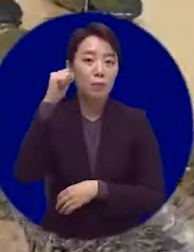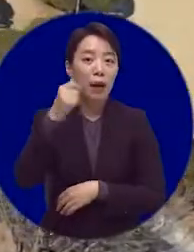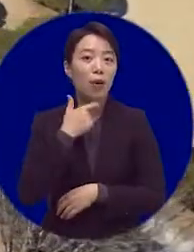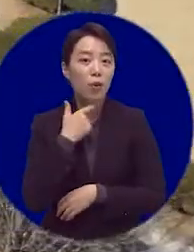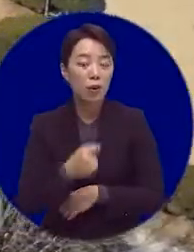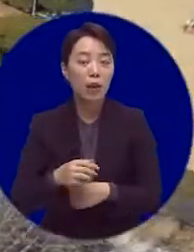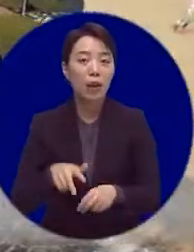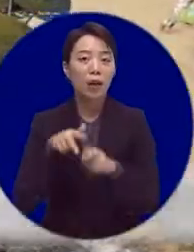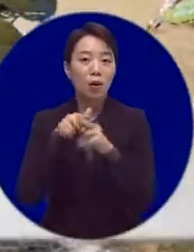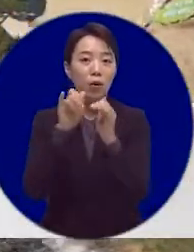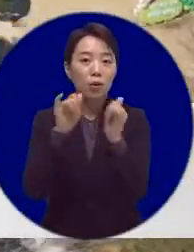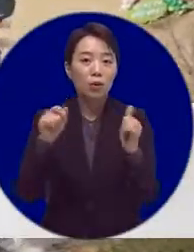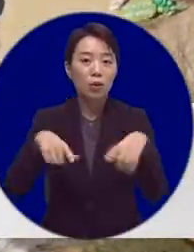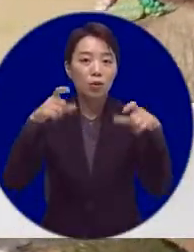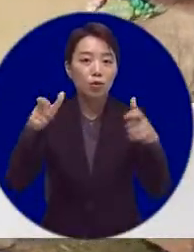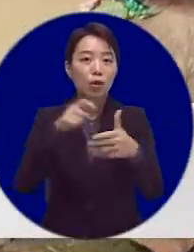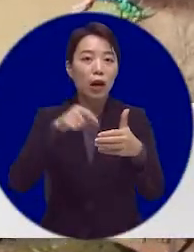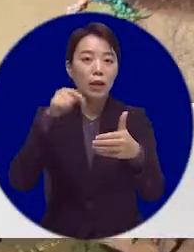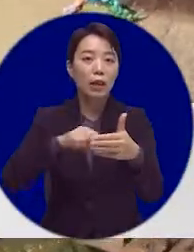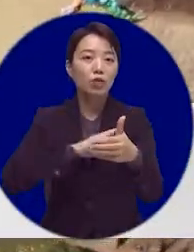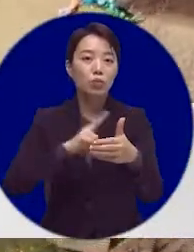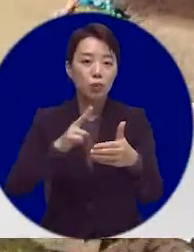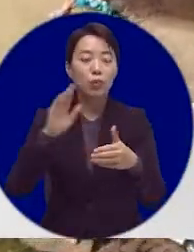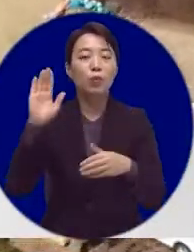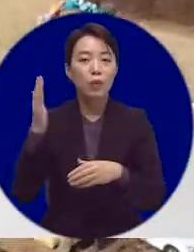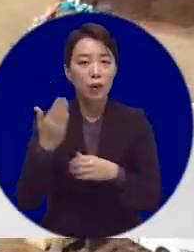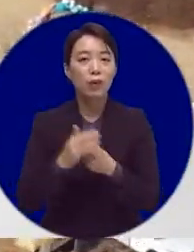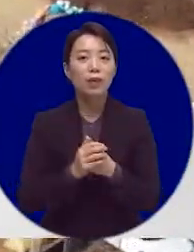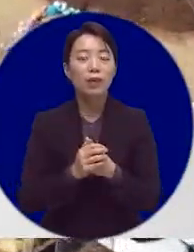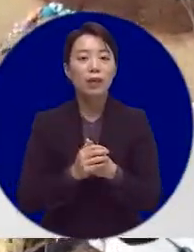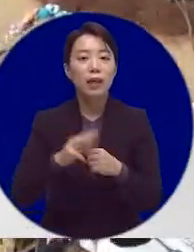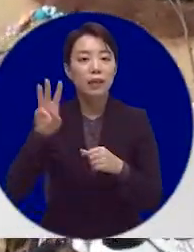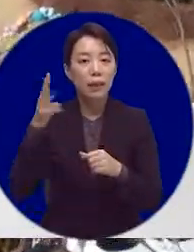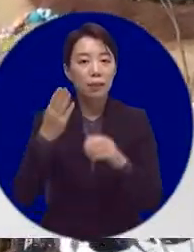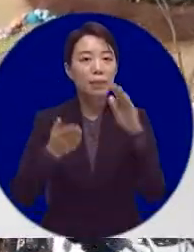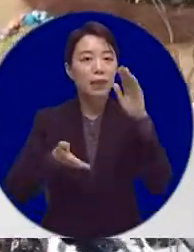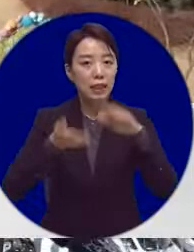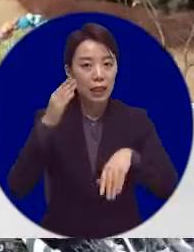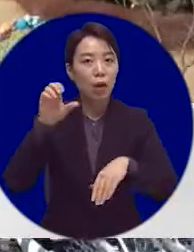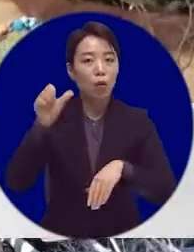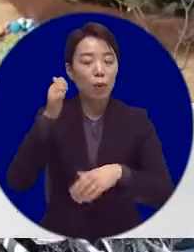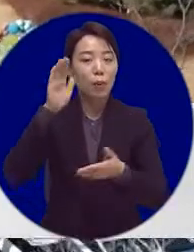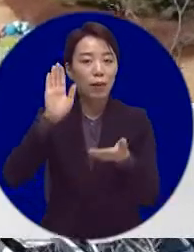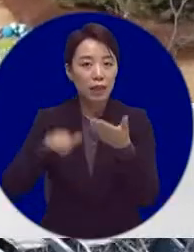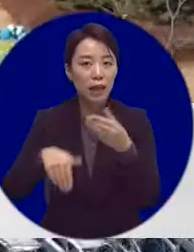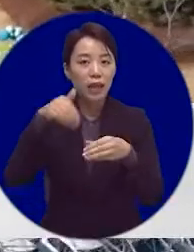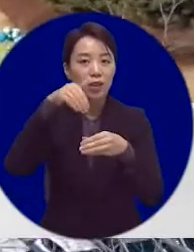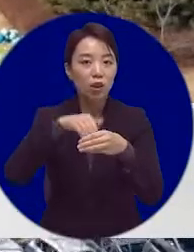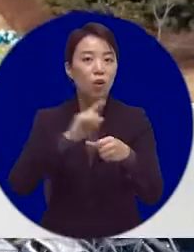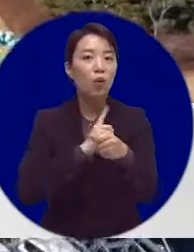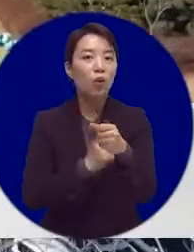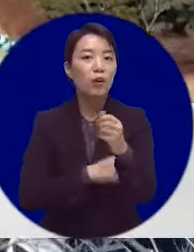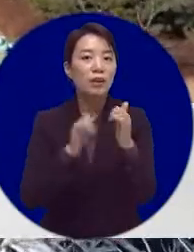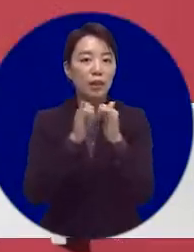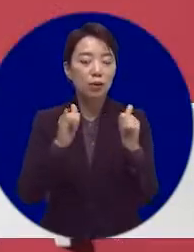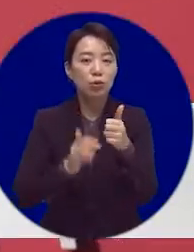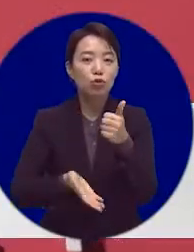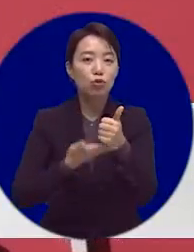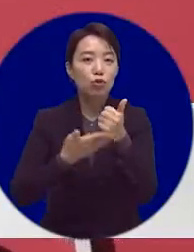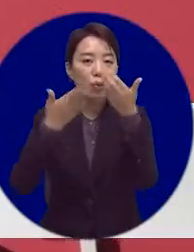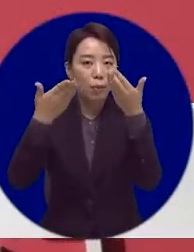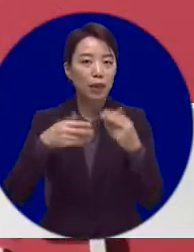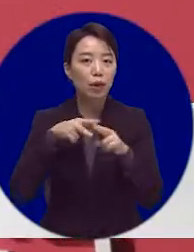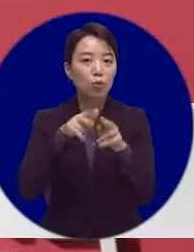출마하려는 사람은 입후보할 선거구 안에 주민등록이 되어 있는 300명 이상, 500명 이하의 선거권자로부터 추천을